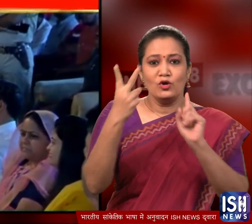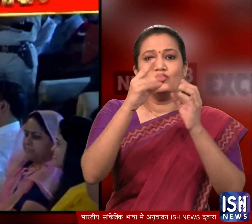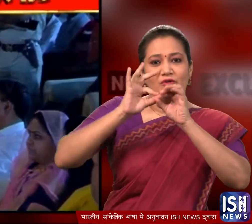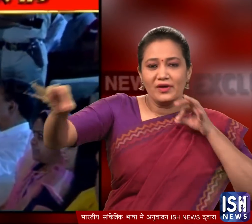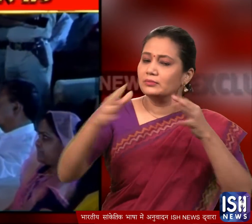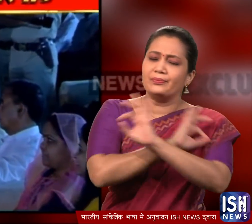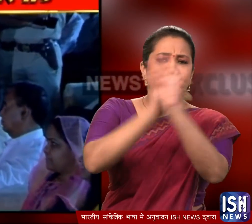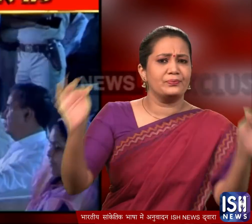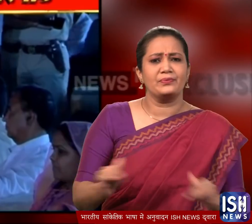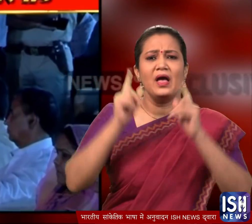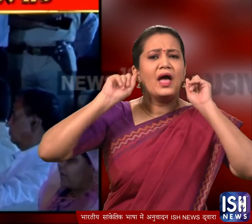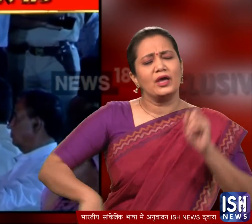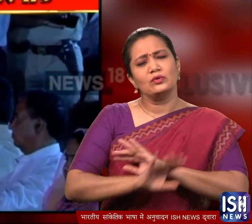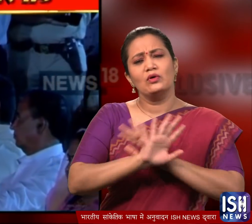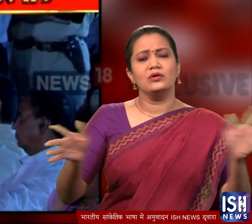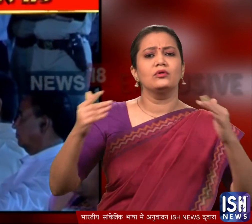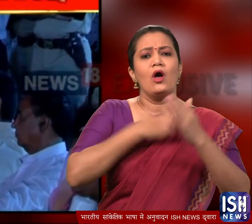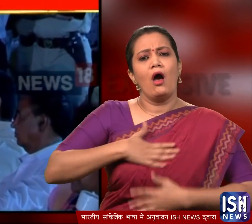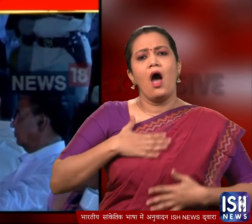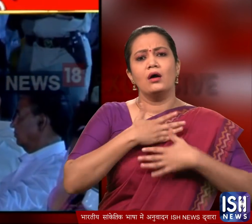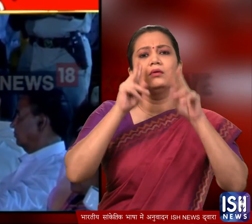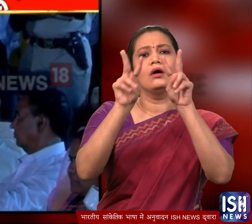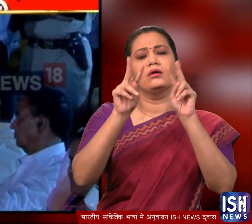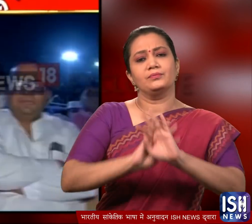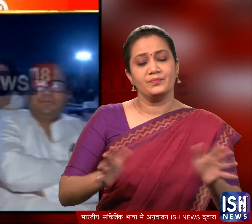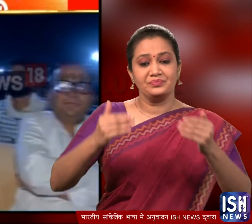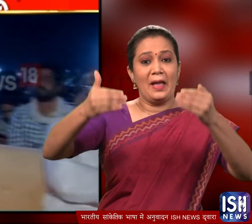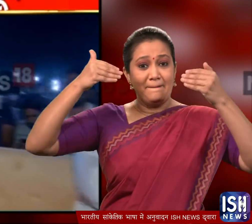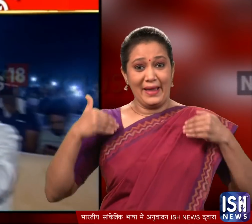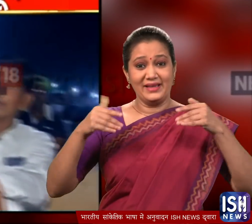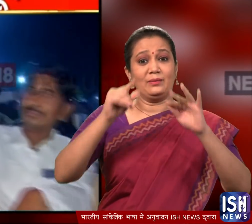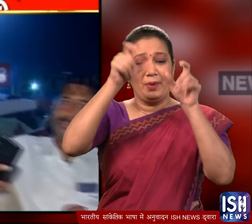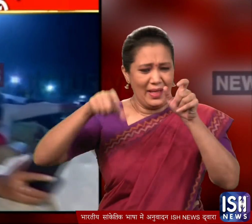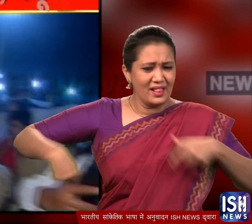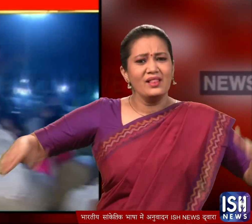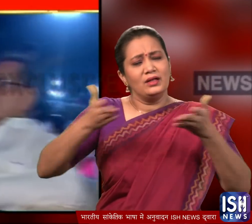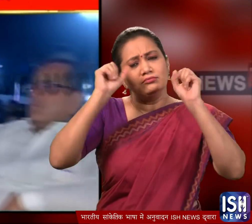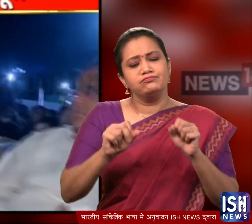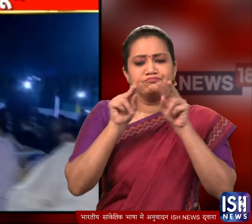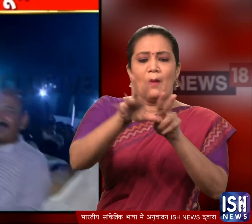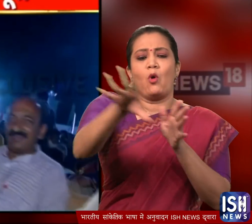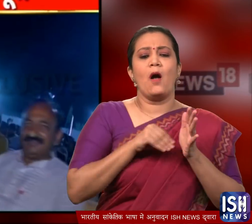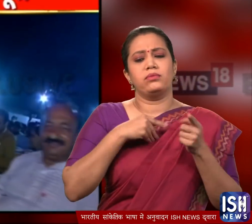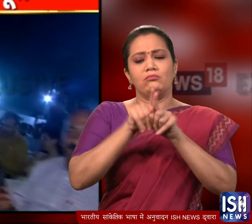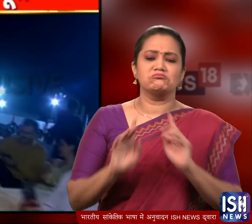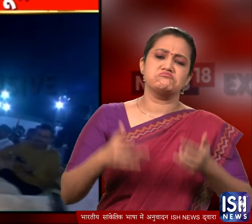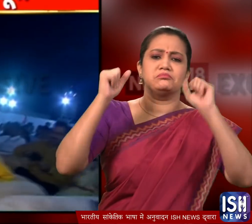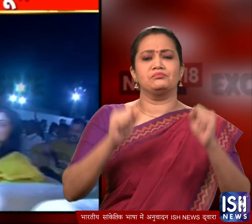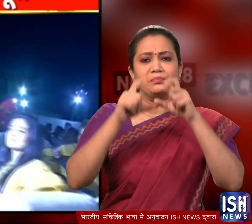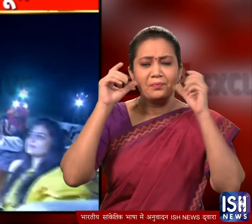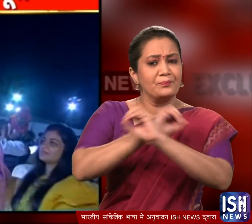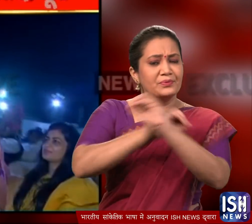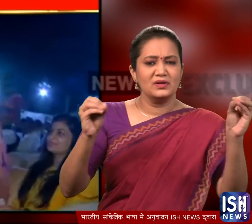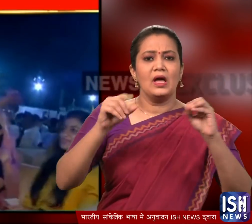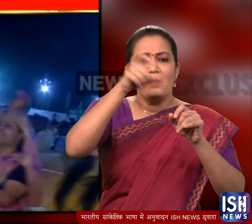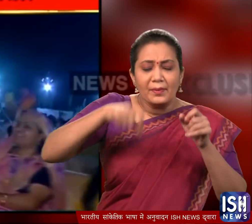दूरी की, तो ये लोग बेफिक्री से इसकी अनदेखी करके कार्यक्रम का मजा लेते दिखे। पीछे बैठी आम जनता भी नेताओं के नक्शे कदम पर चलती दिखी। कार्यक्रम